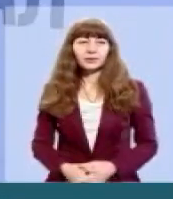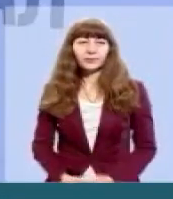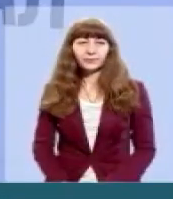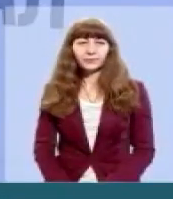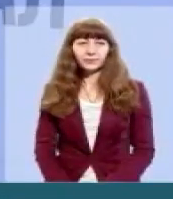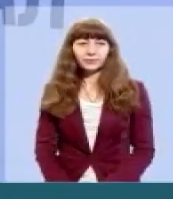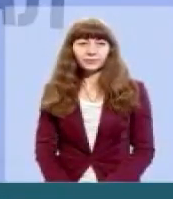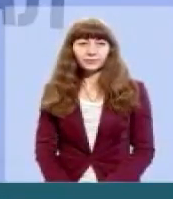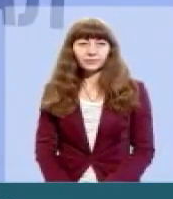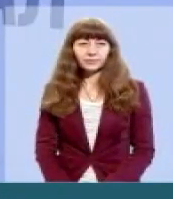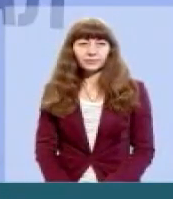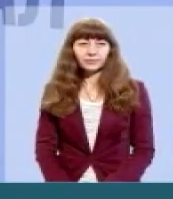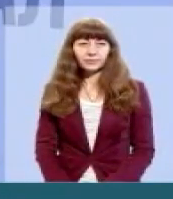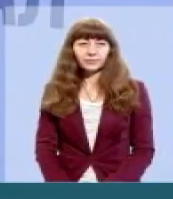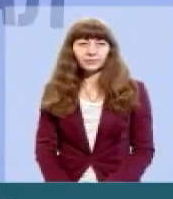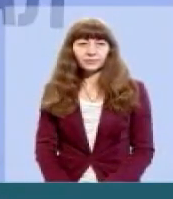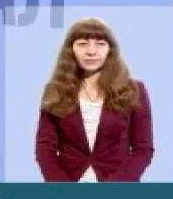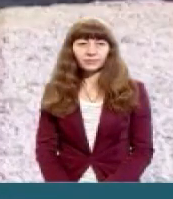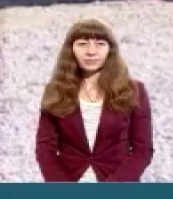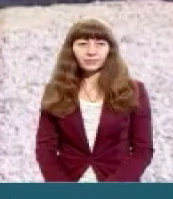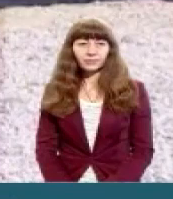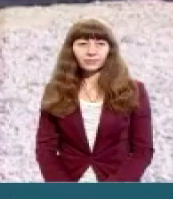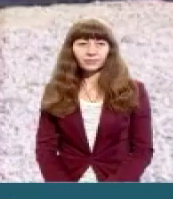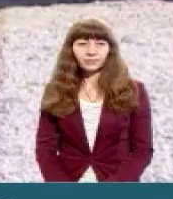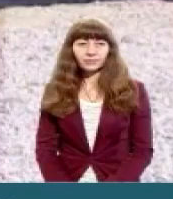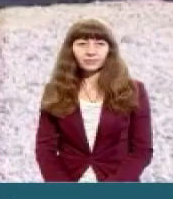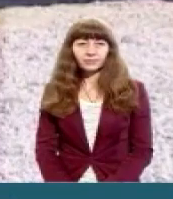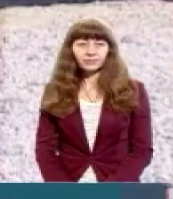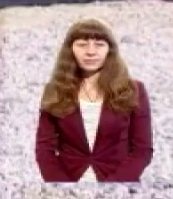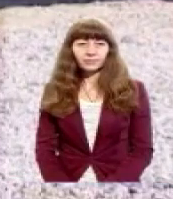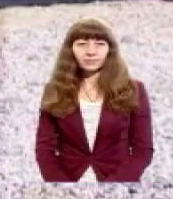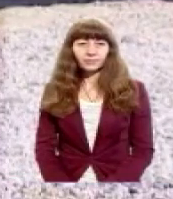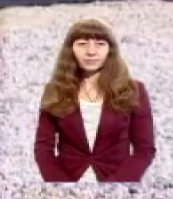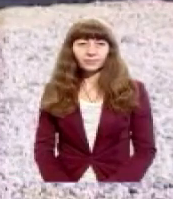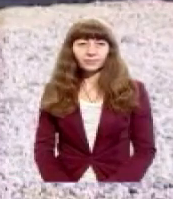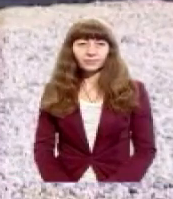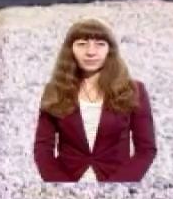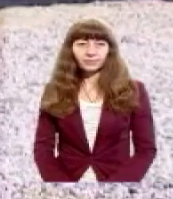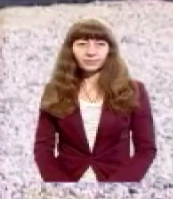алып, таңмен таласа тұрып жылы лебіздерін білдіріп жатыр дейді. Құрбан айт мерекесін тойлауға куә